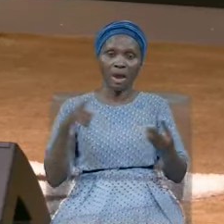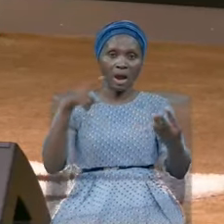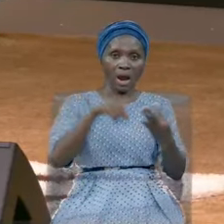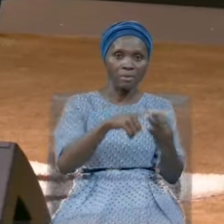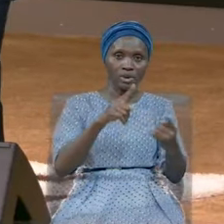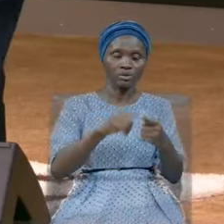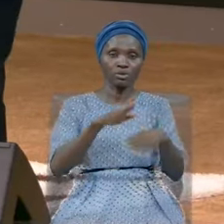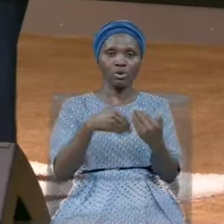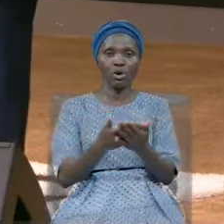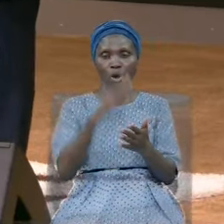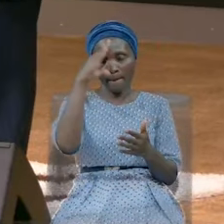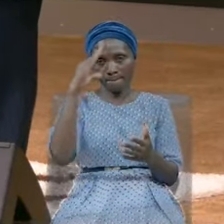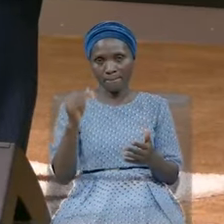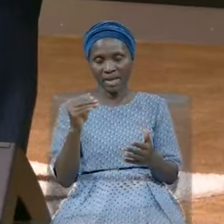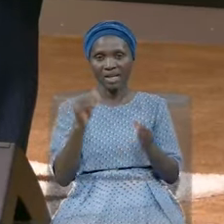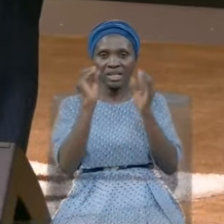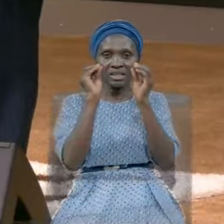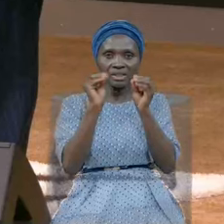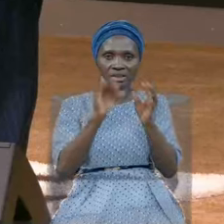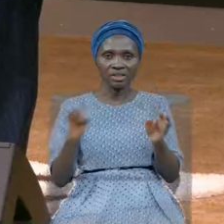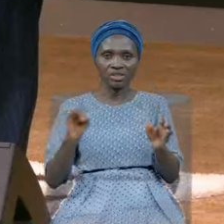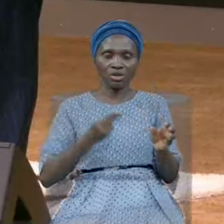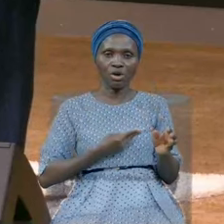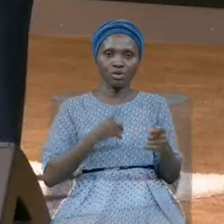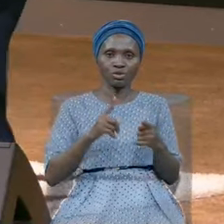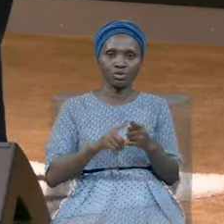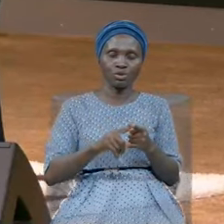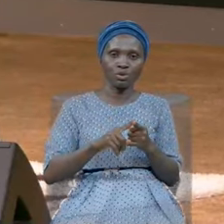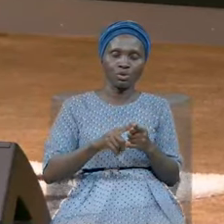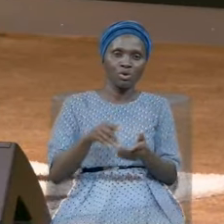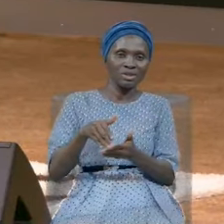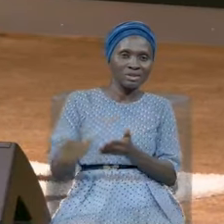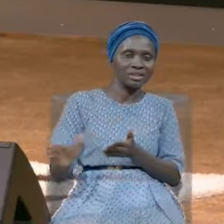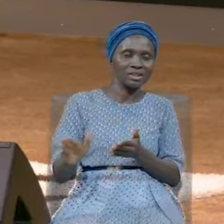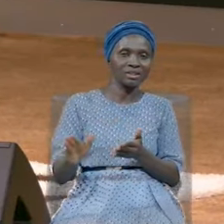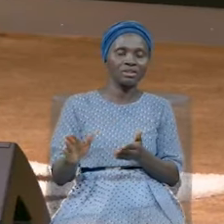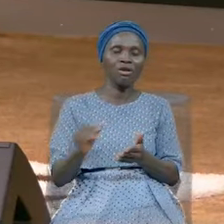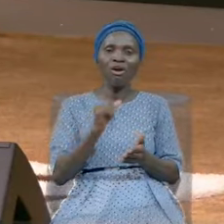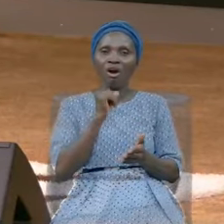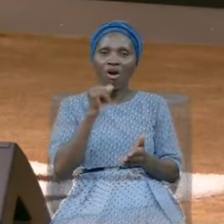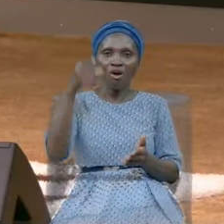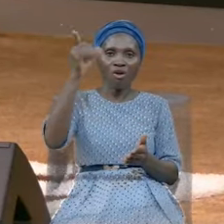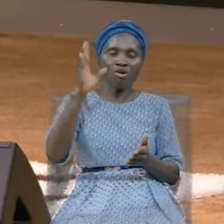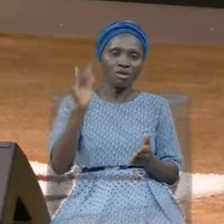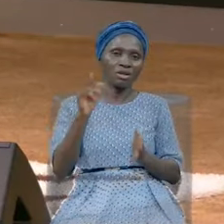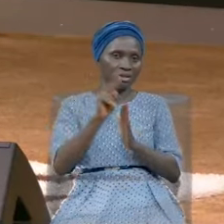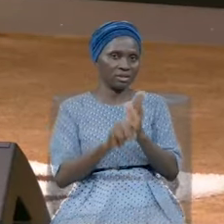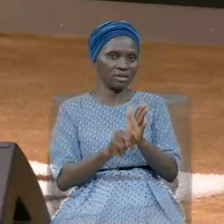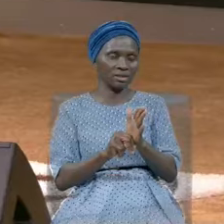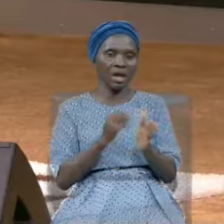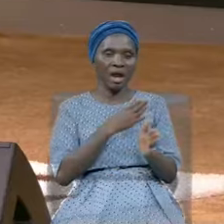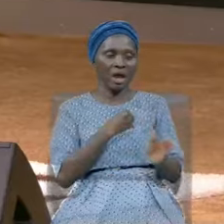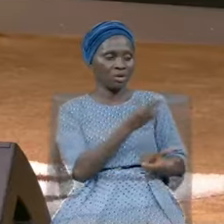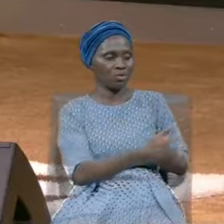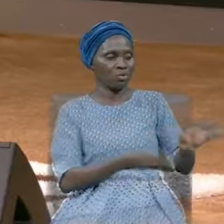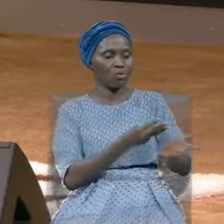nous enseigne à renoncer à l'impiété et aux convoitises mondaines et à vivre dans le siècle présent selon la